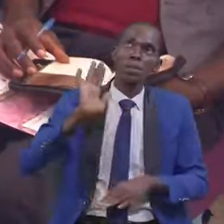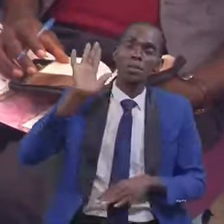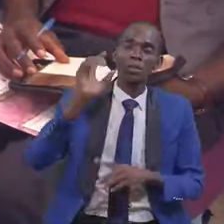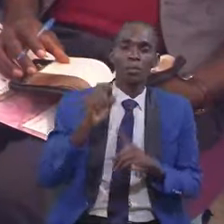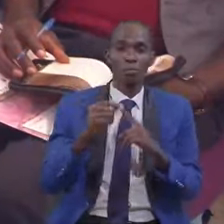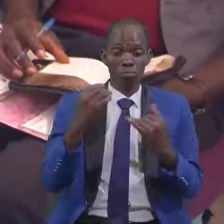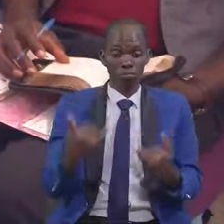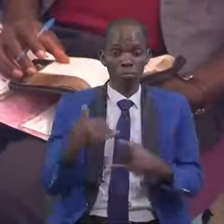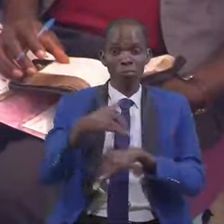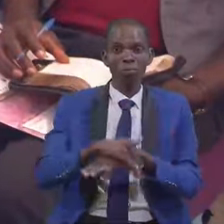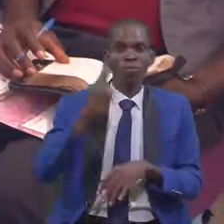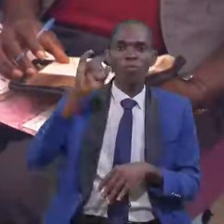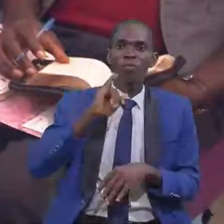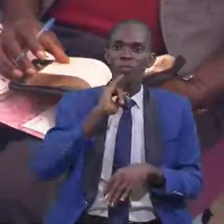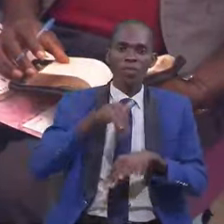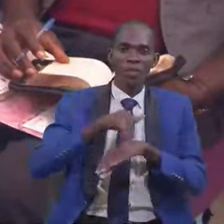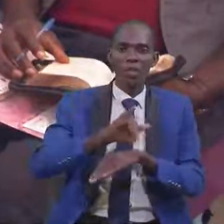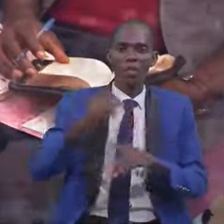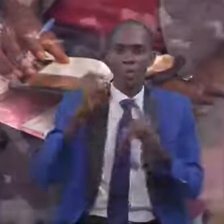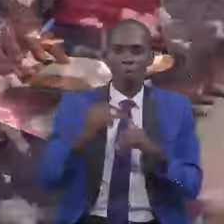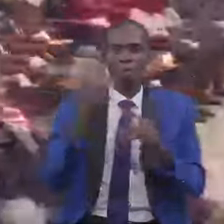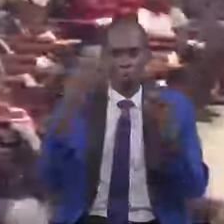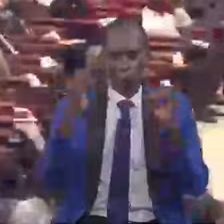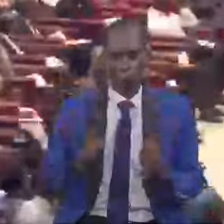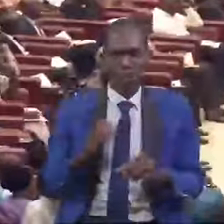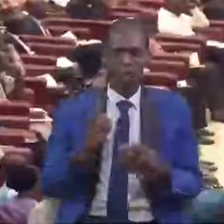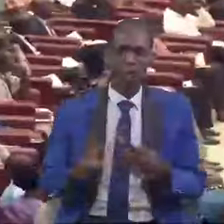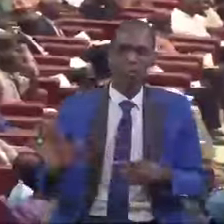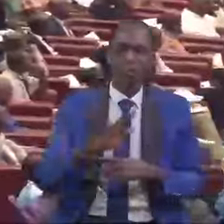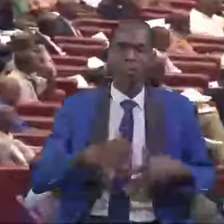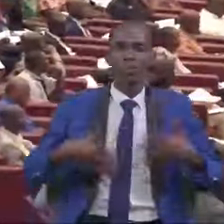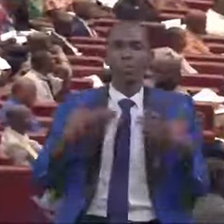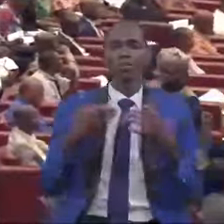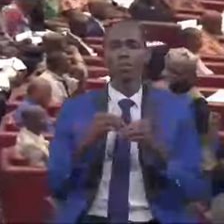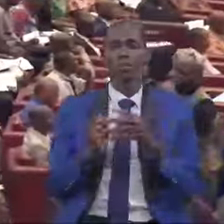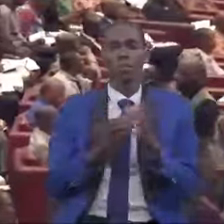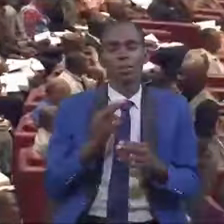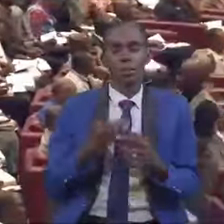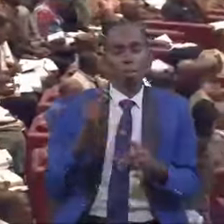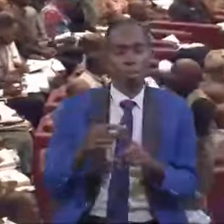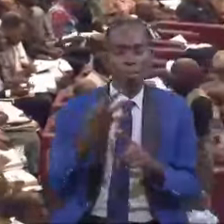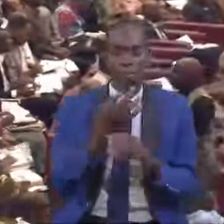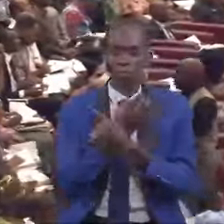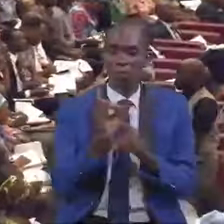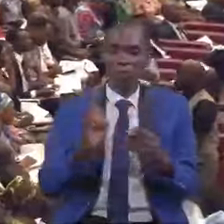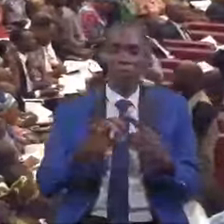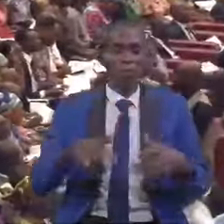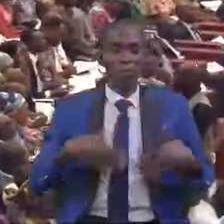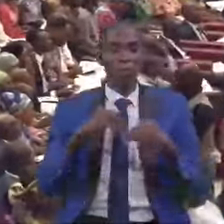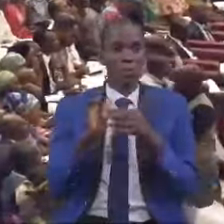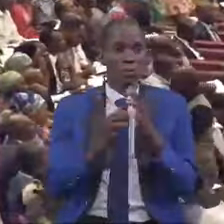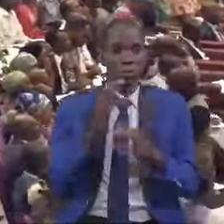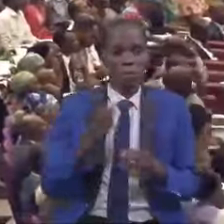vous envoie la parole de puissance à votre vie. La parole de délivrance à votre vie. La parole